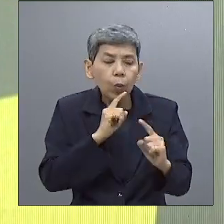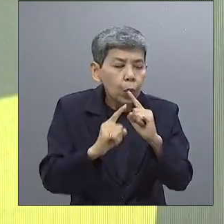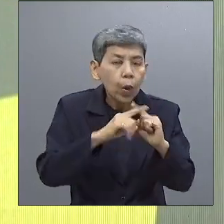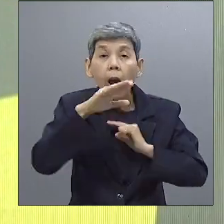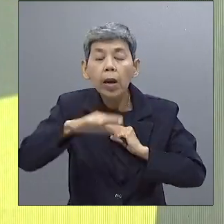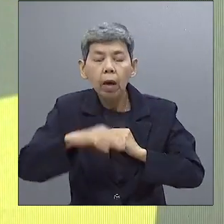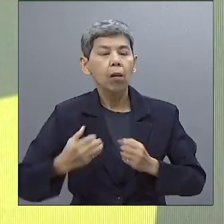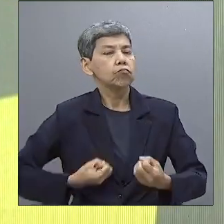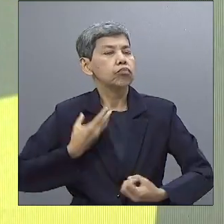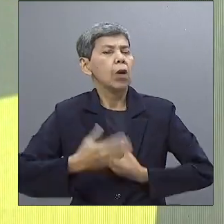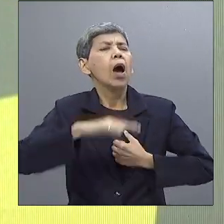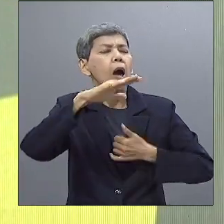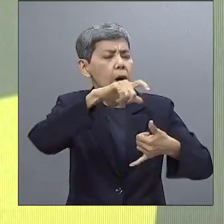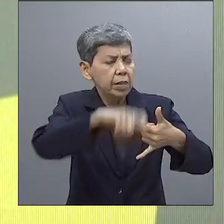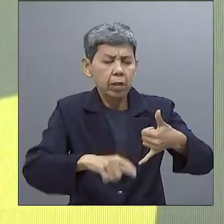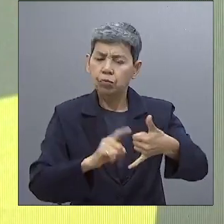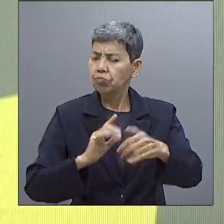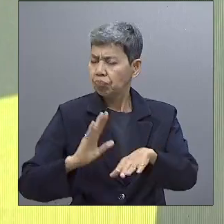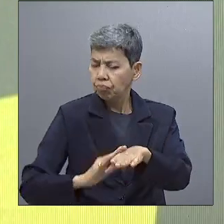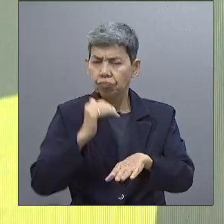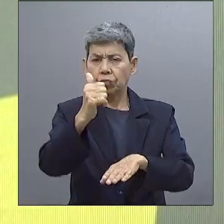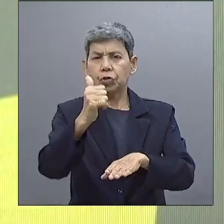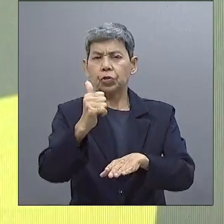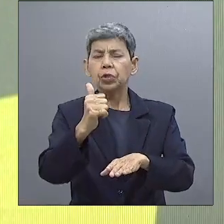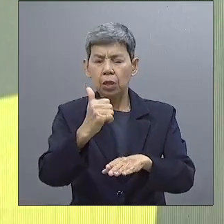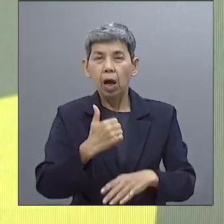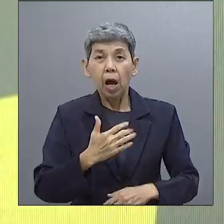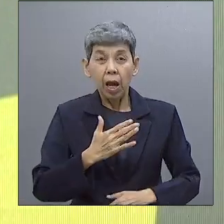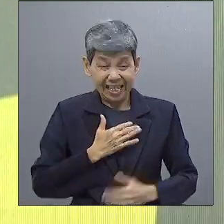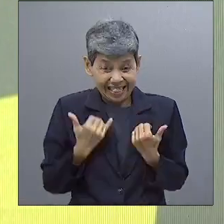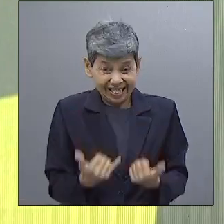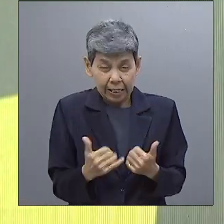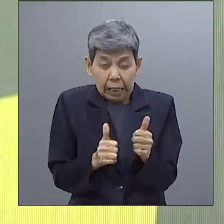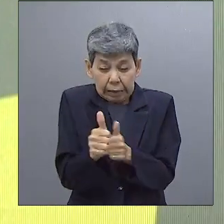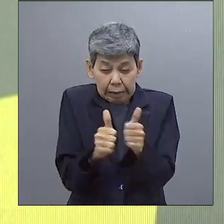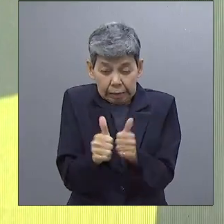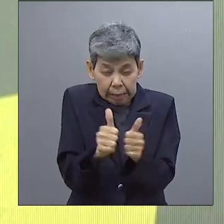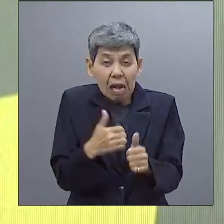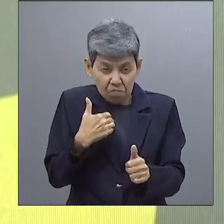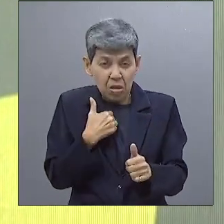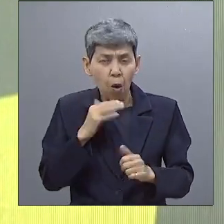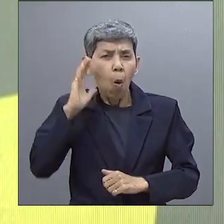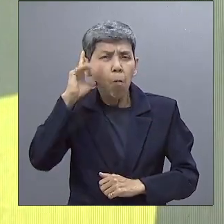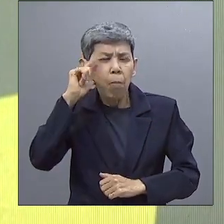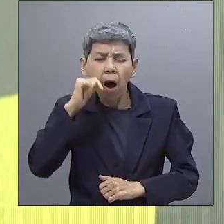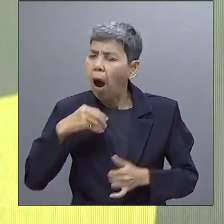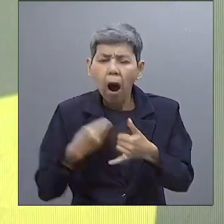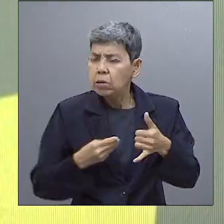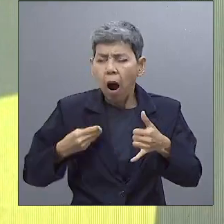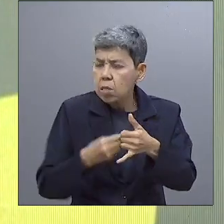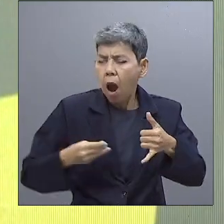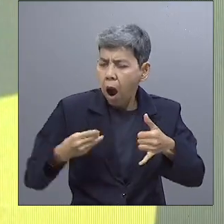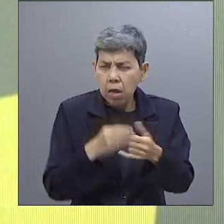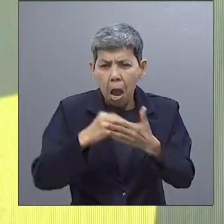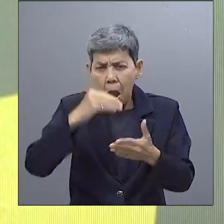มาเนี่ยเขาอยากจะบอกว่าเด็กทุกคนมีคุณค่าของตัวเองคือว่าพอดีว่ายุคนี้การแข่งขันมันสูงเนาะคุณพ่อคุณแม่บางคนก็ใส่ในเรื่องของวิชาการม